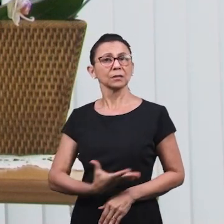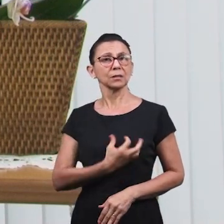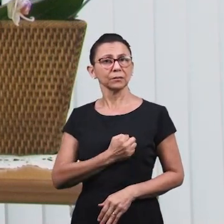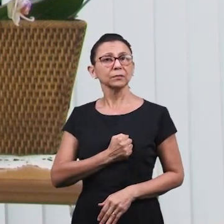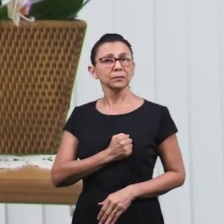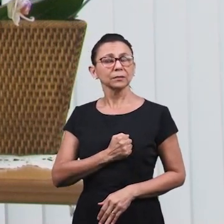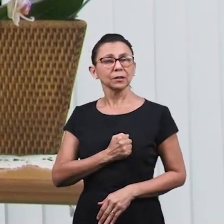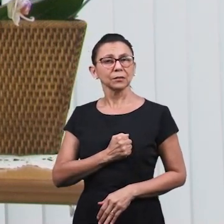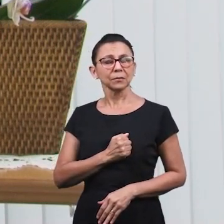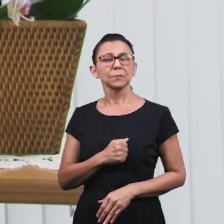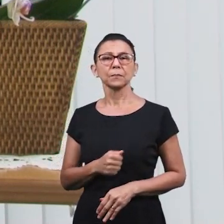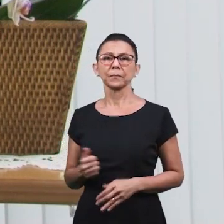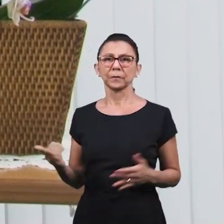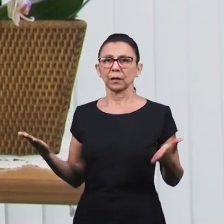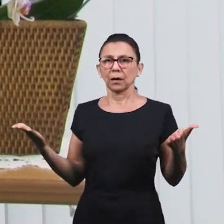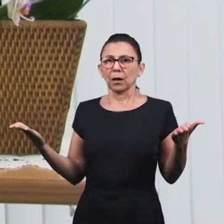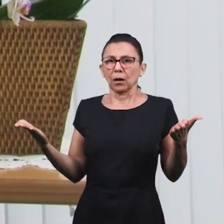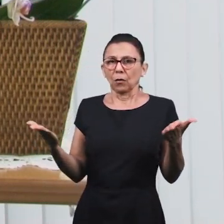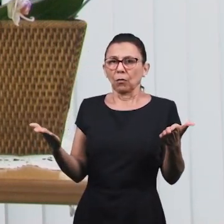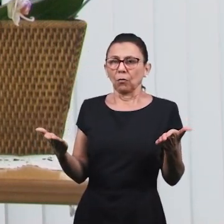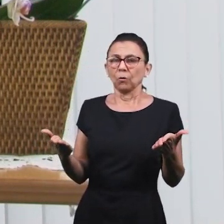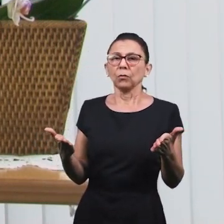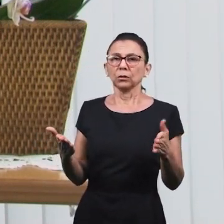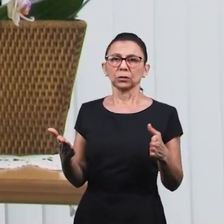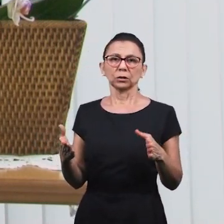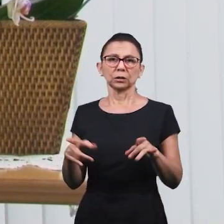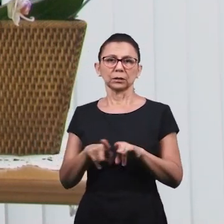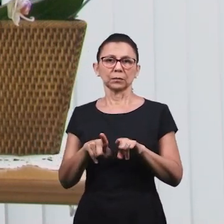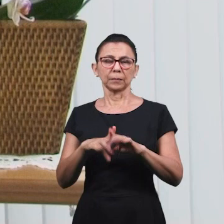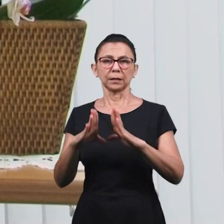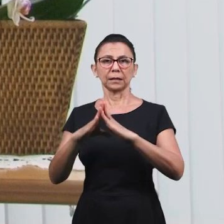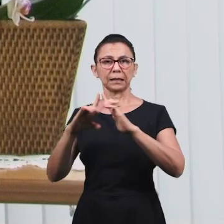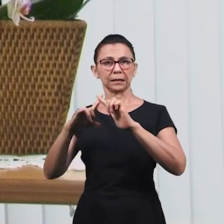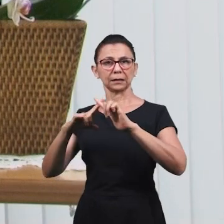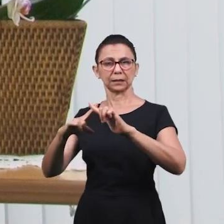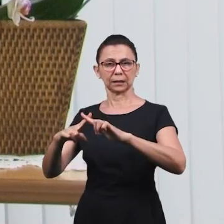Et si on passe à nos jours d'aujourd'hui,